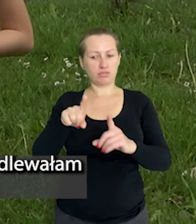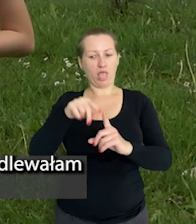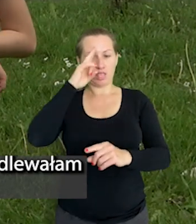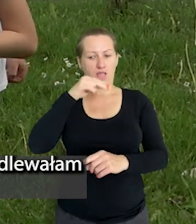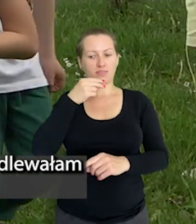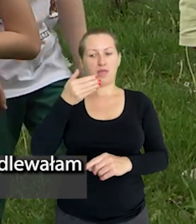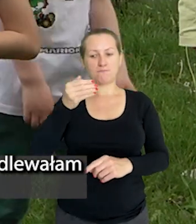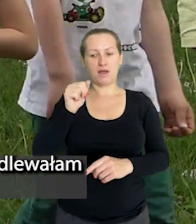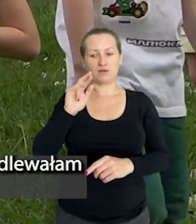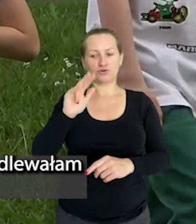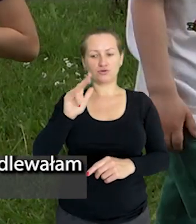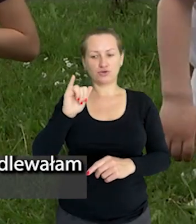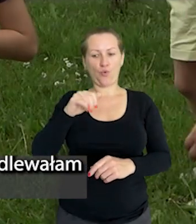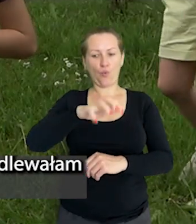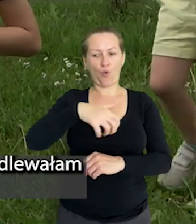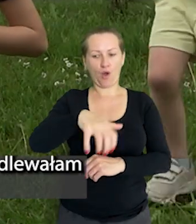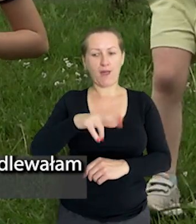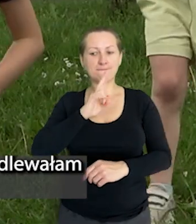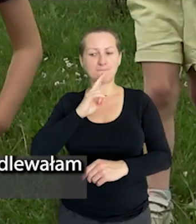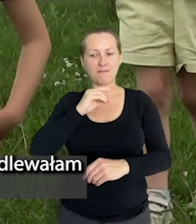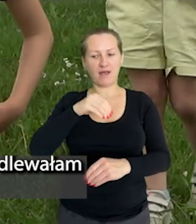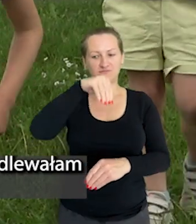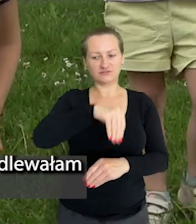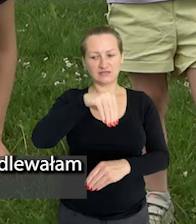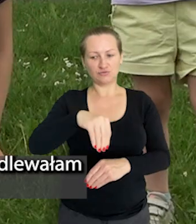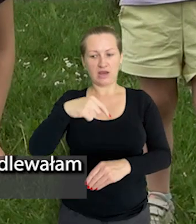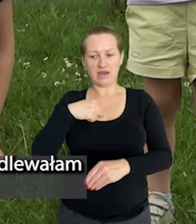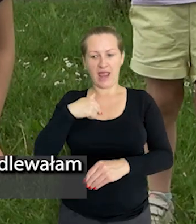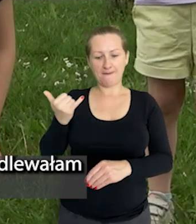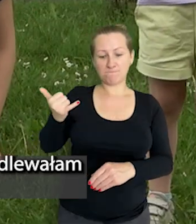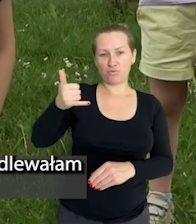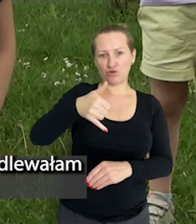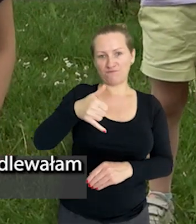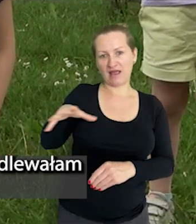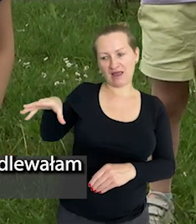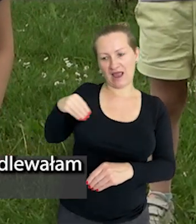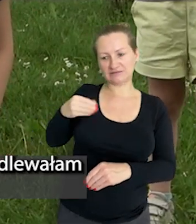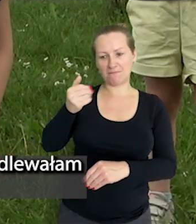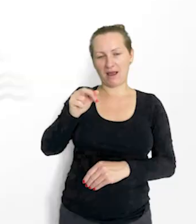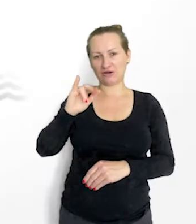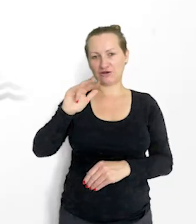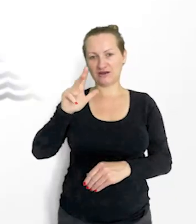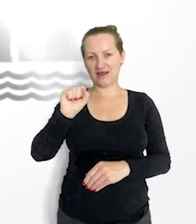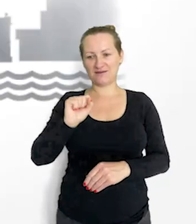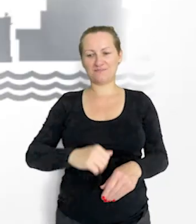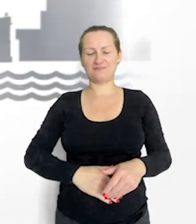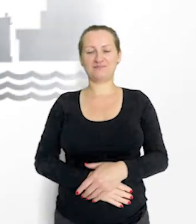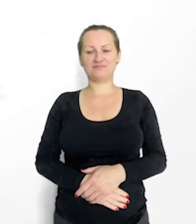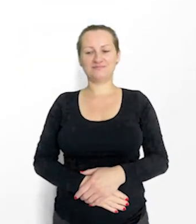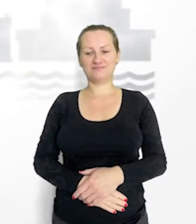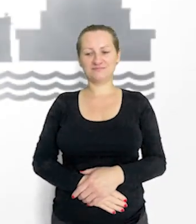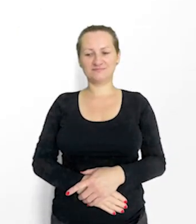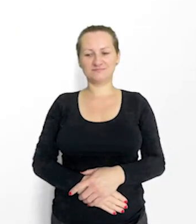mną. Tata Marikę kopał, a mama wsadzała, a ja podlewałam z Mariką.